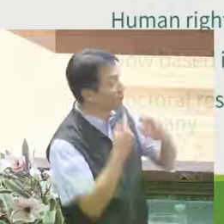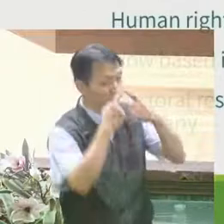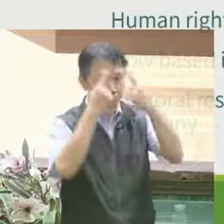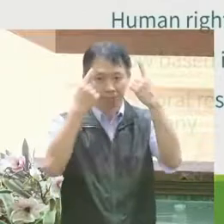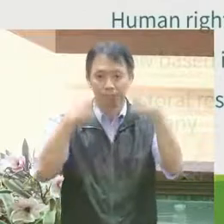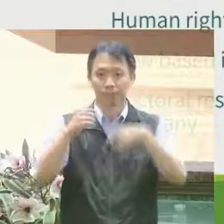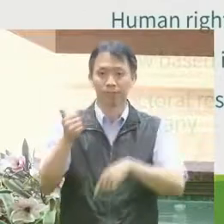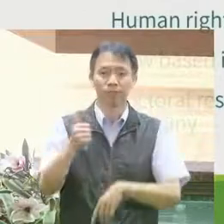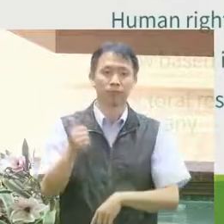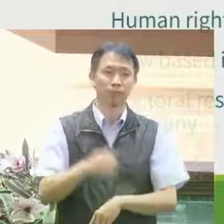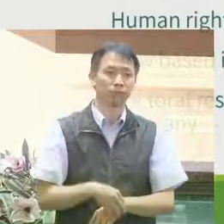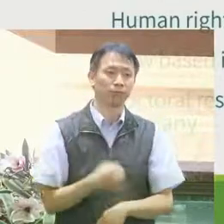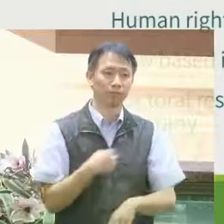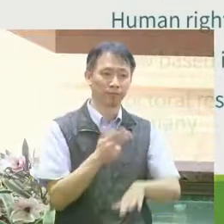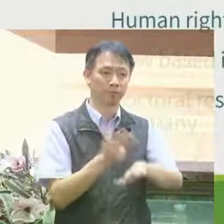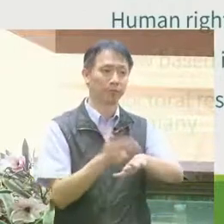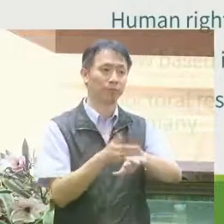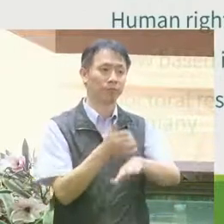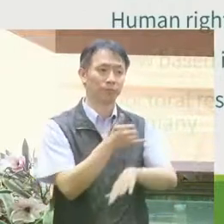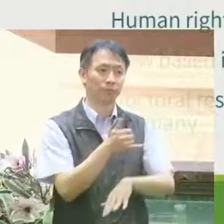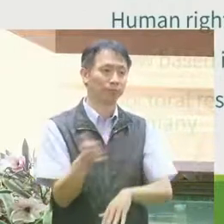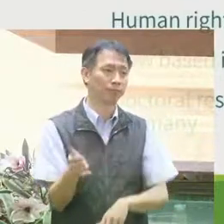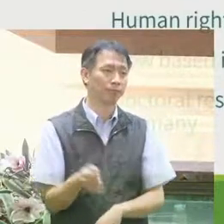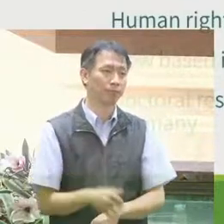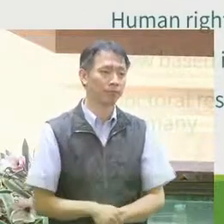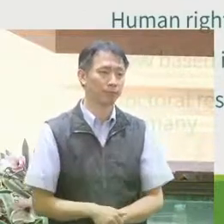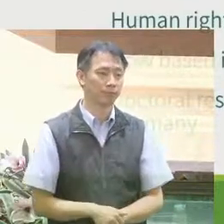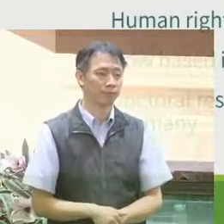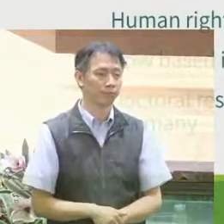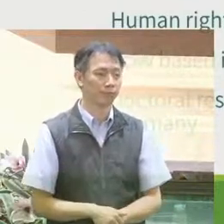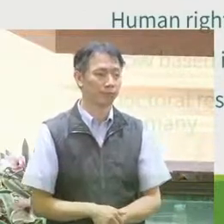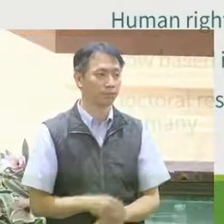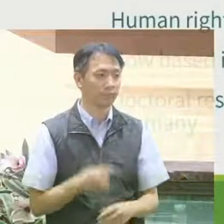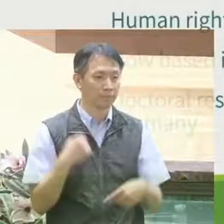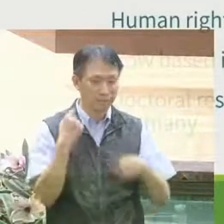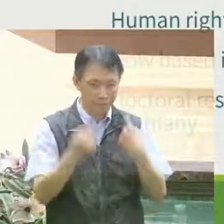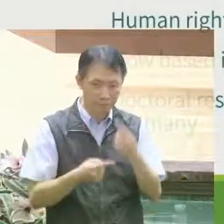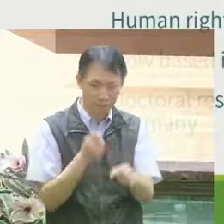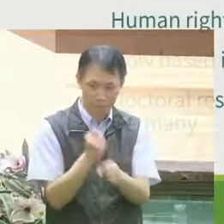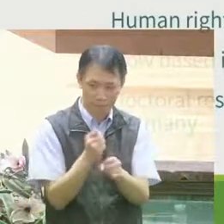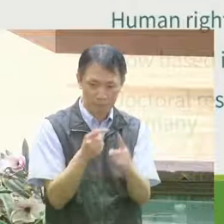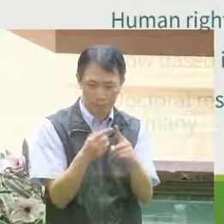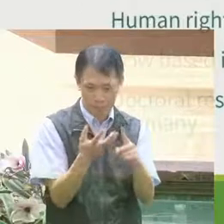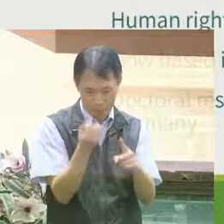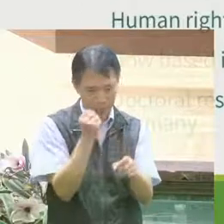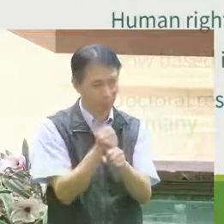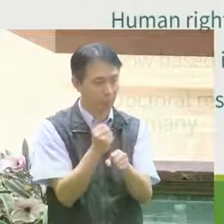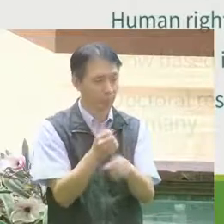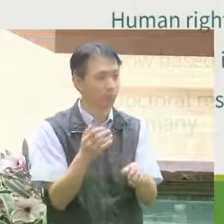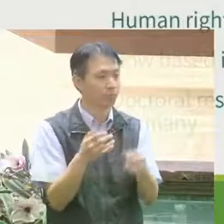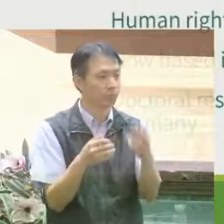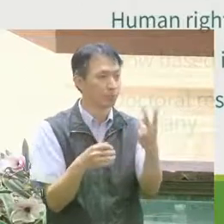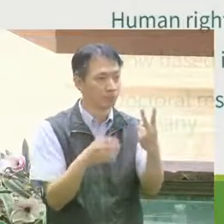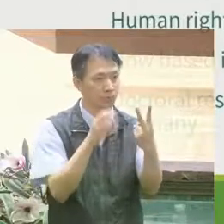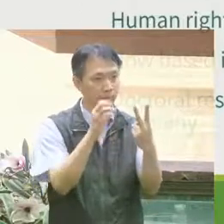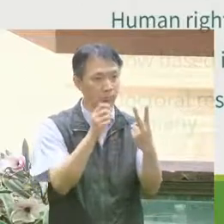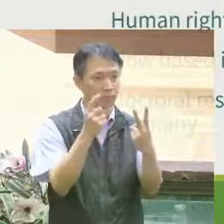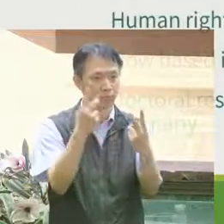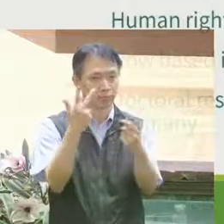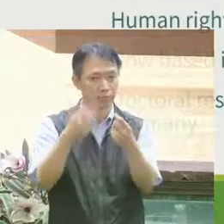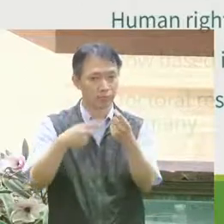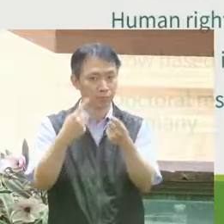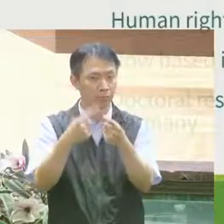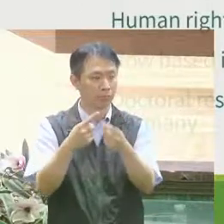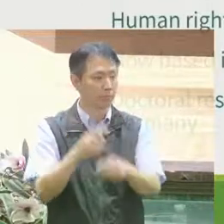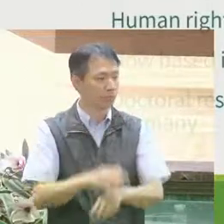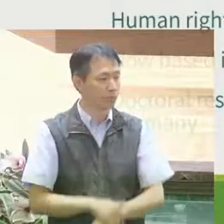的，我是技术人员，也有多年参与人权工作社运的经验。2017年我移民到欧洲，